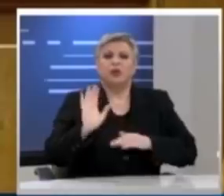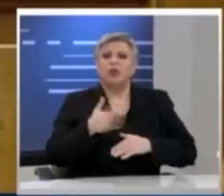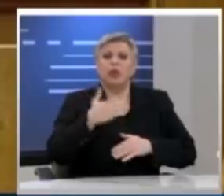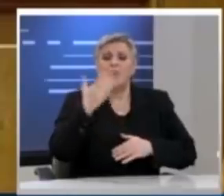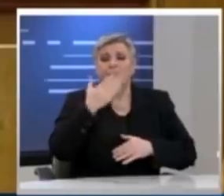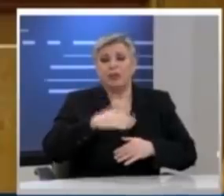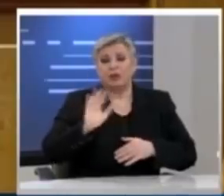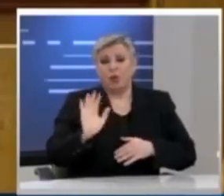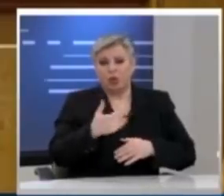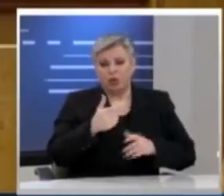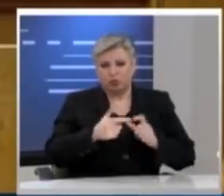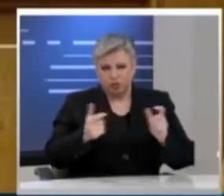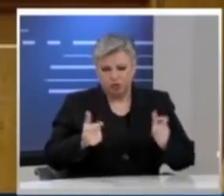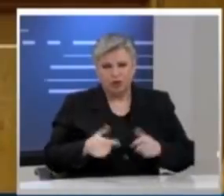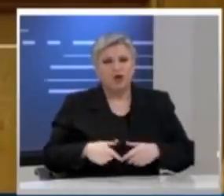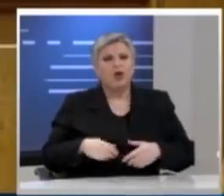μαθητοδρομιο